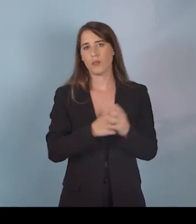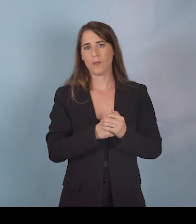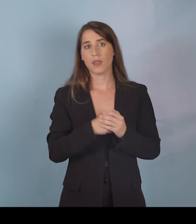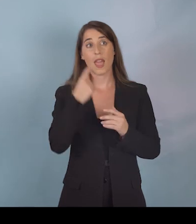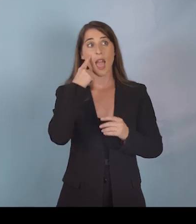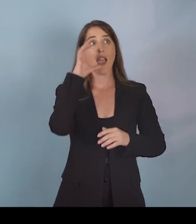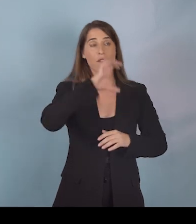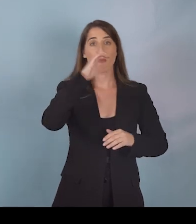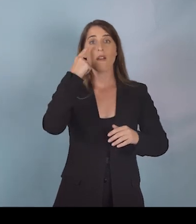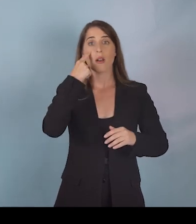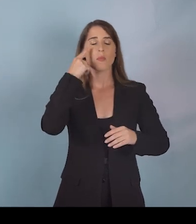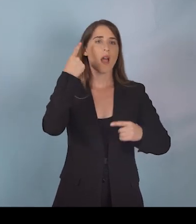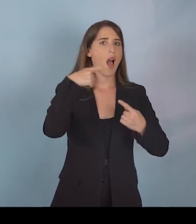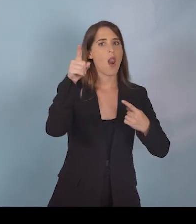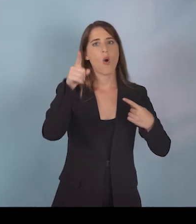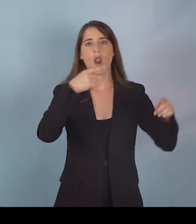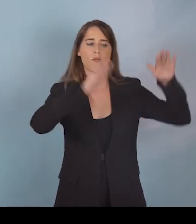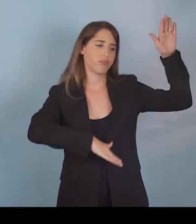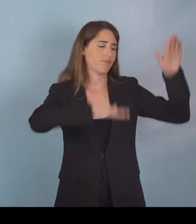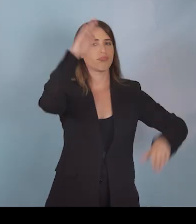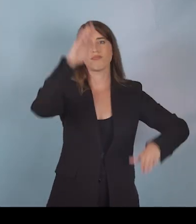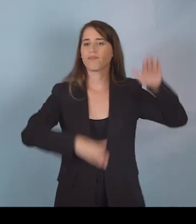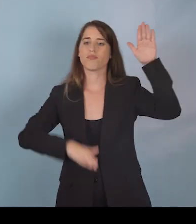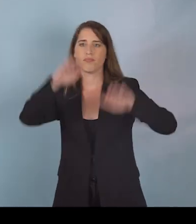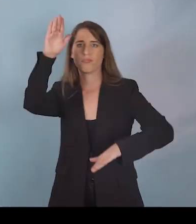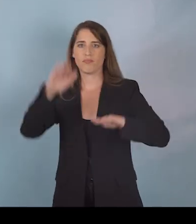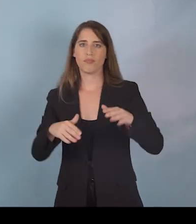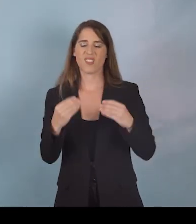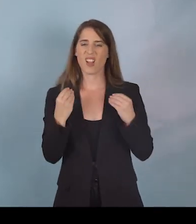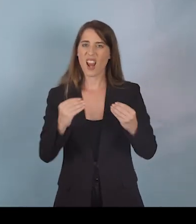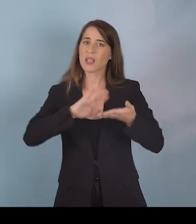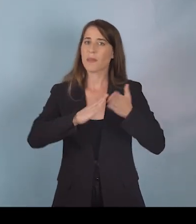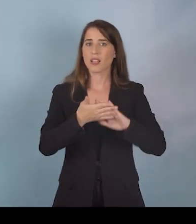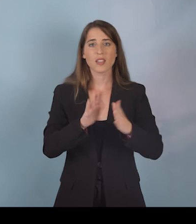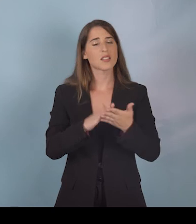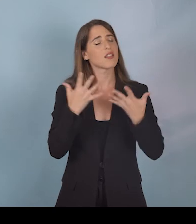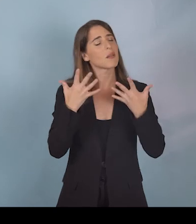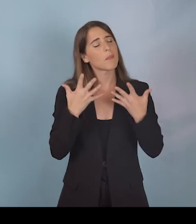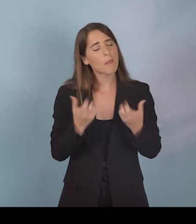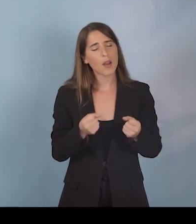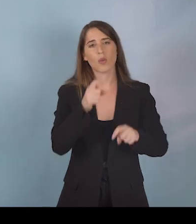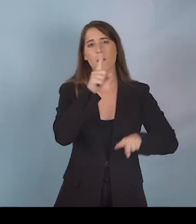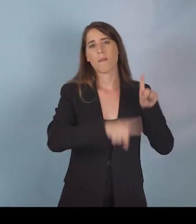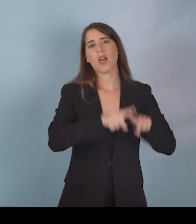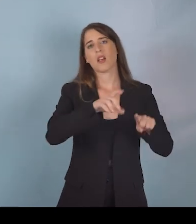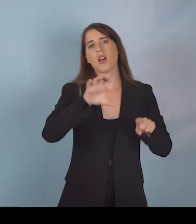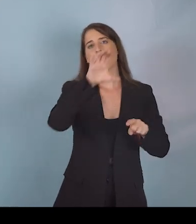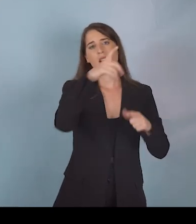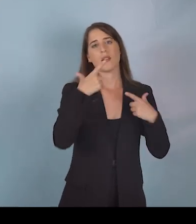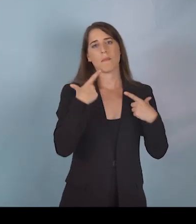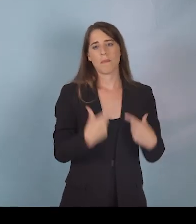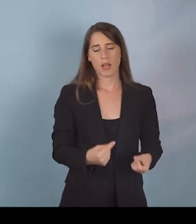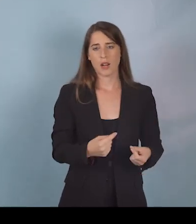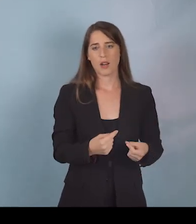ευρωπαϊκό επίπεδο μία ανομοιογένεια. Τα πράγματα γενικότερα δεν είναι πάρα πολύ καλά. Έχουμε καλές πρακτικές σε